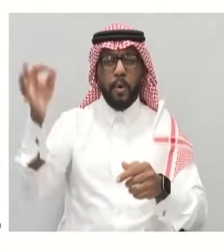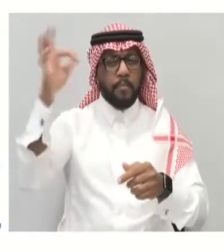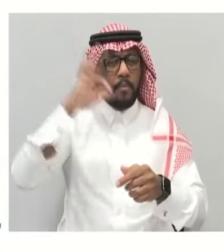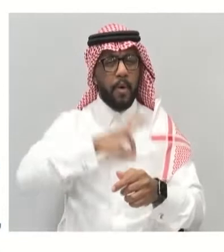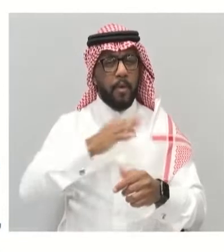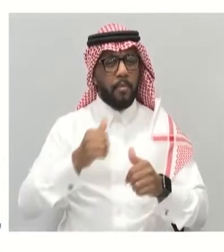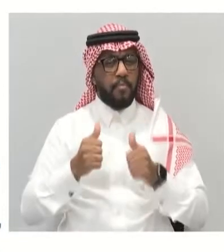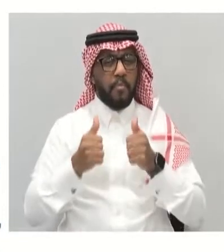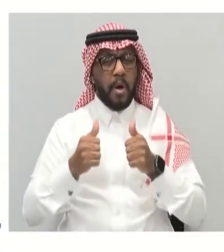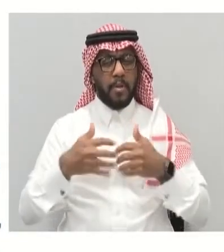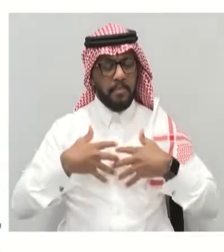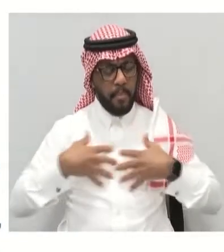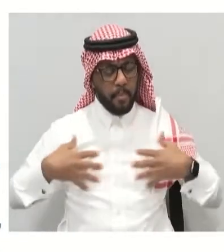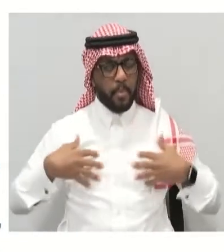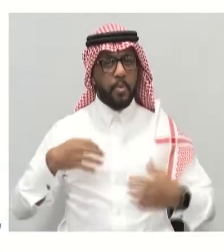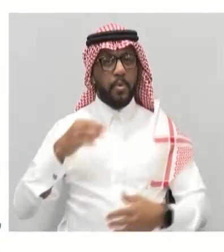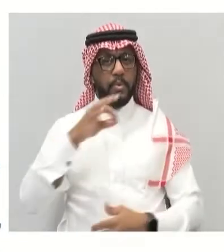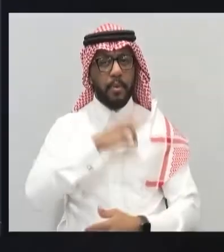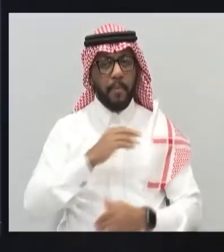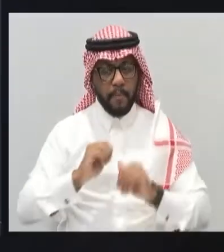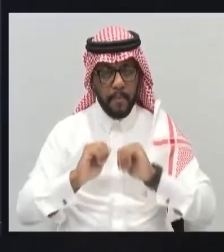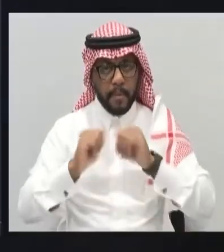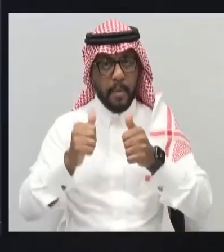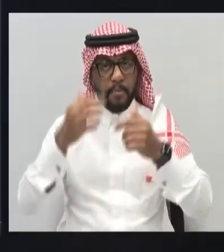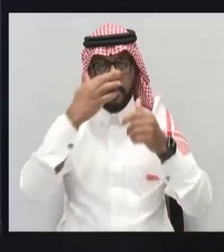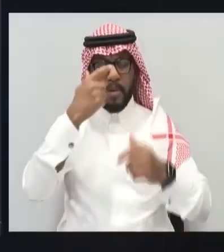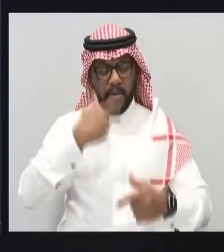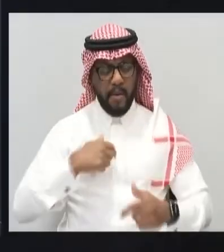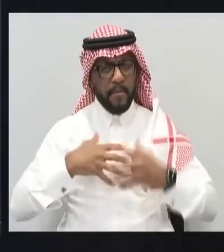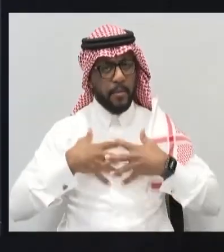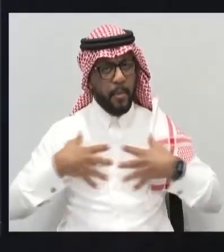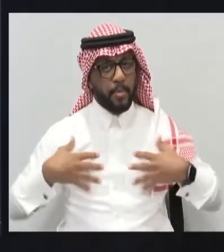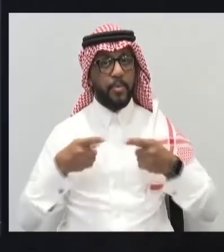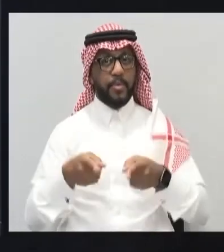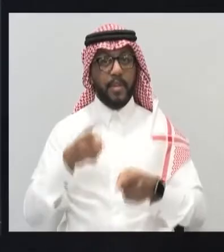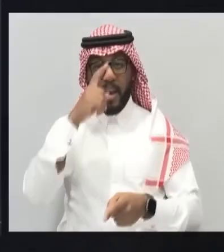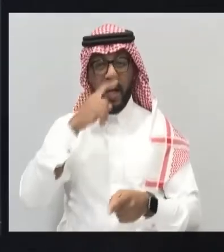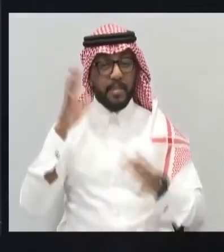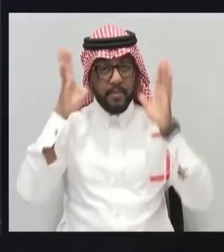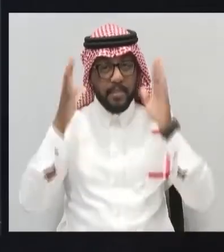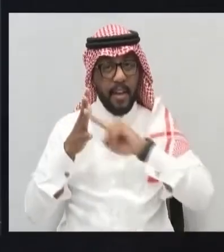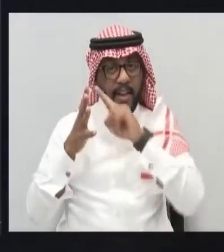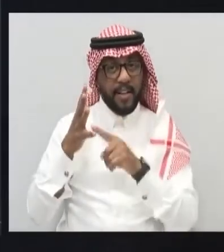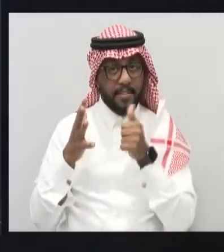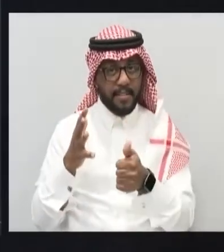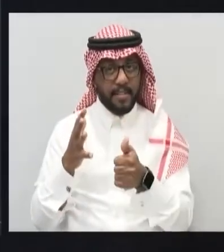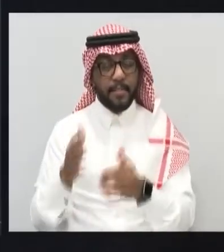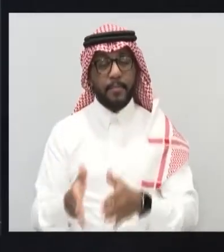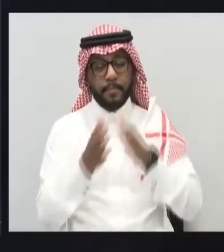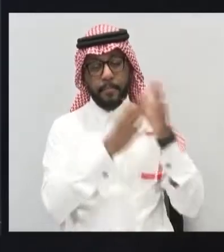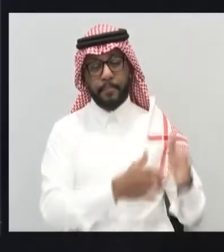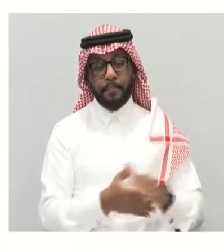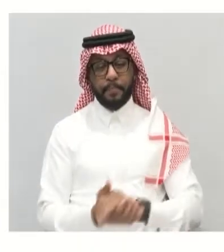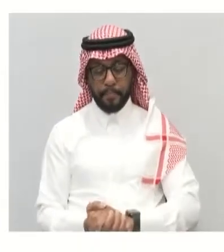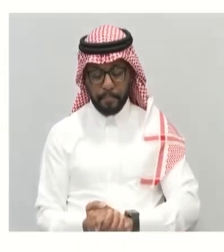النفسيه لكن الاسئله التي تخص ا مضمون او موضوع الحال ما